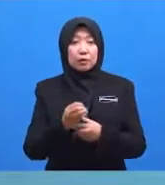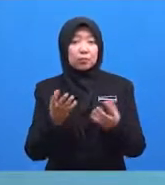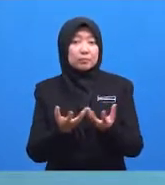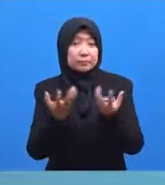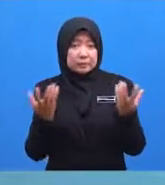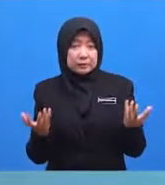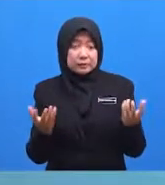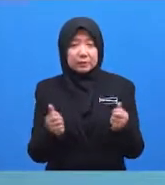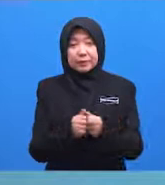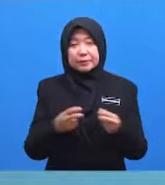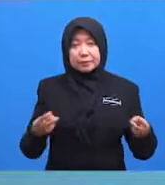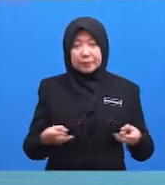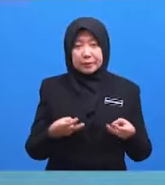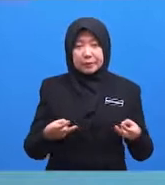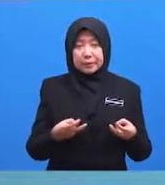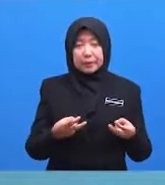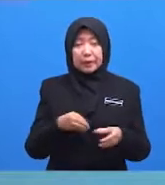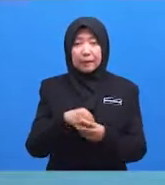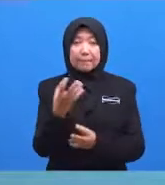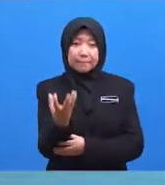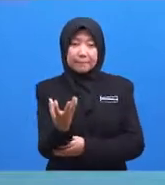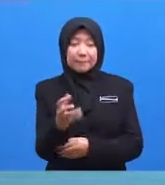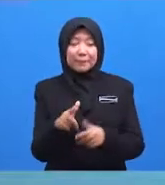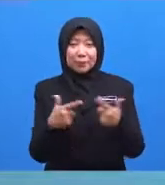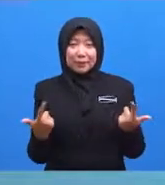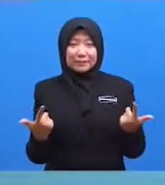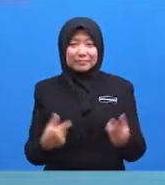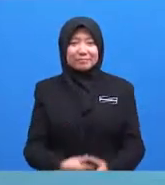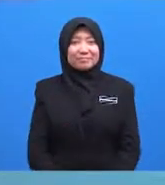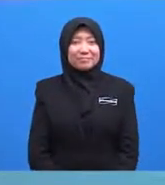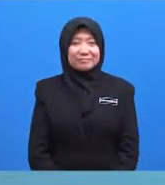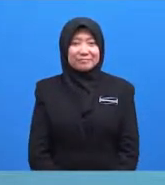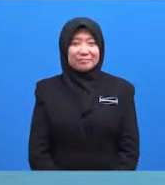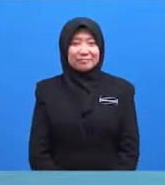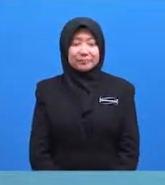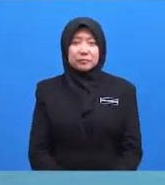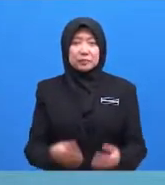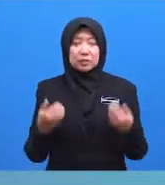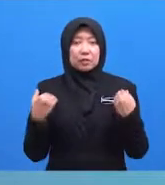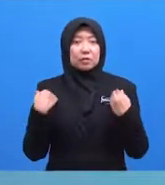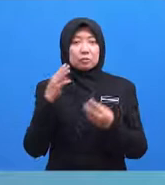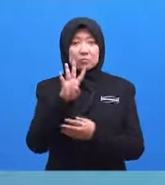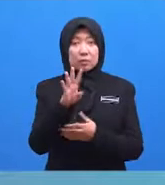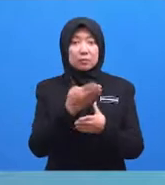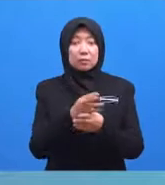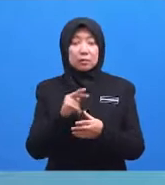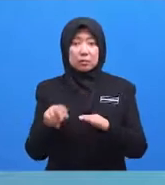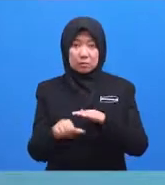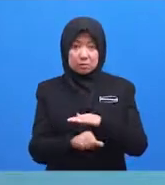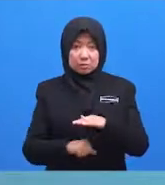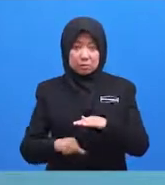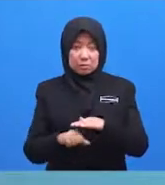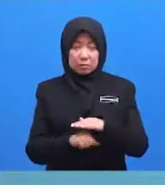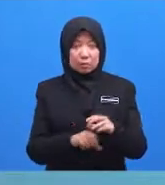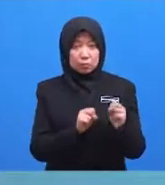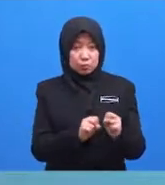berasingan dengan salad dalam mangkuk yang lain. terdapat 4 bahagian asas dalam